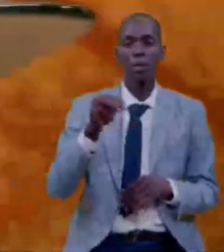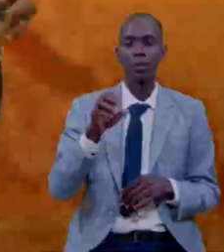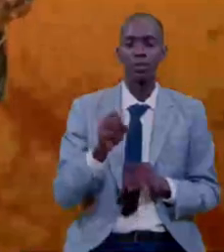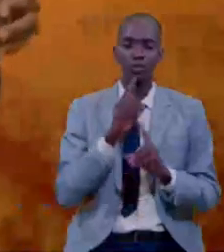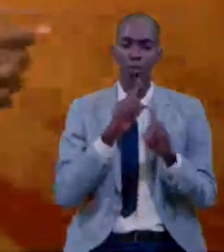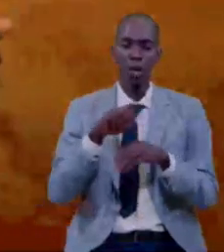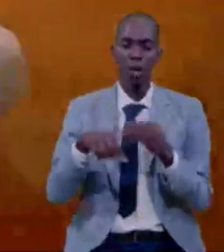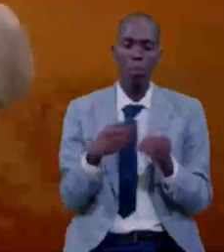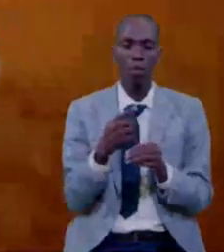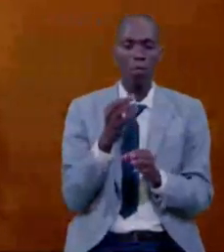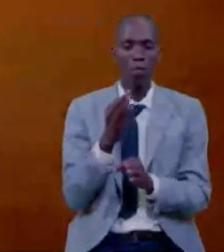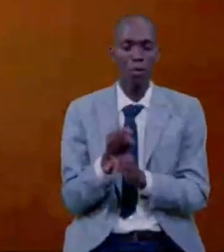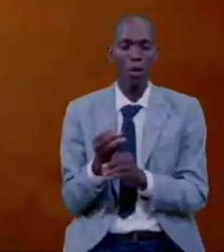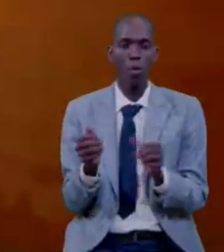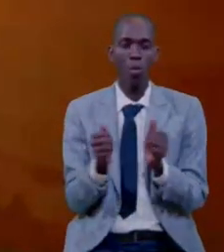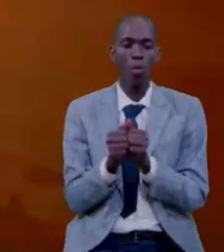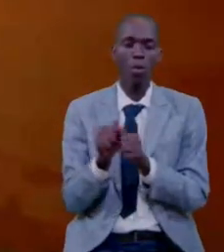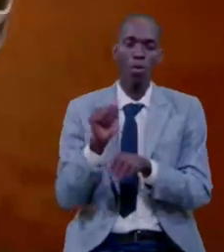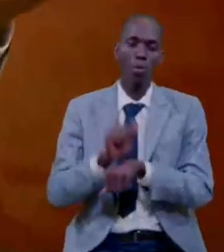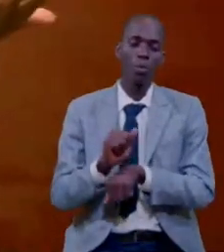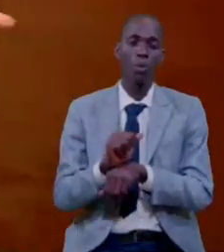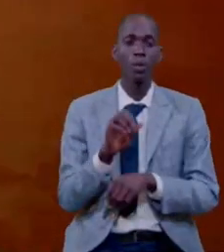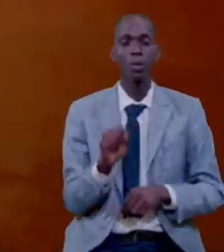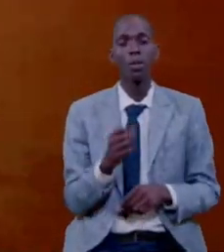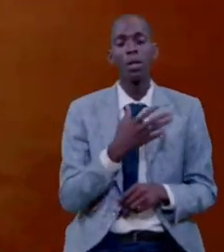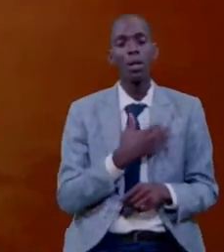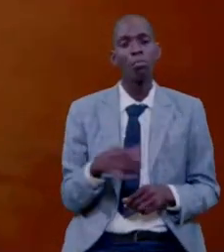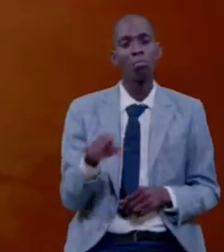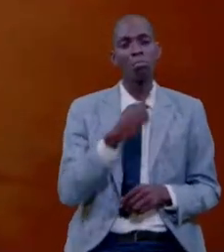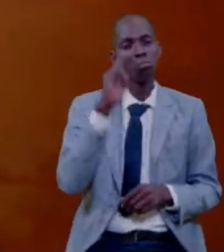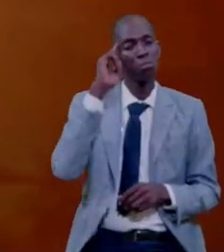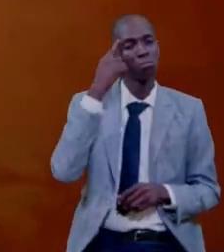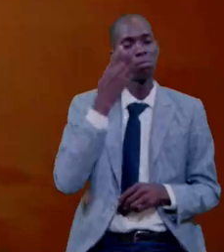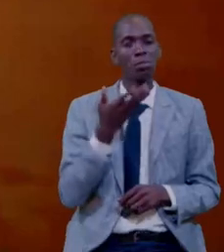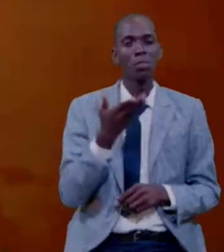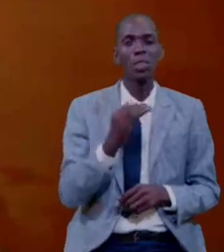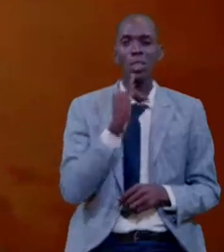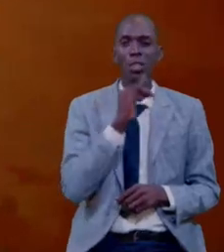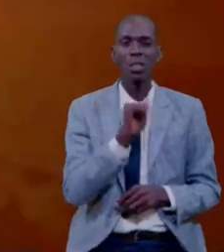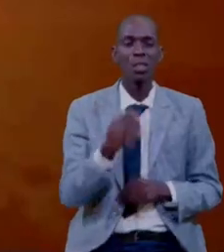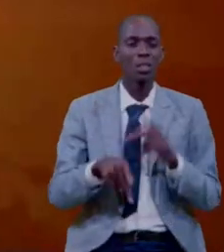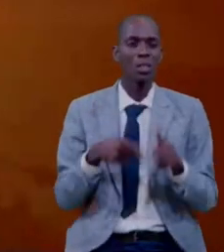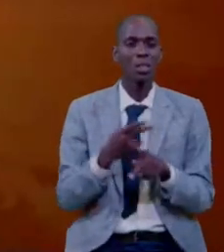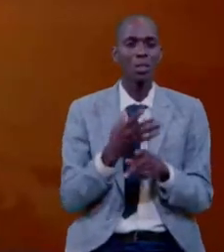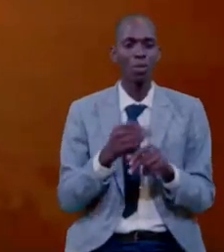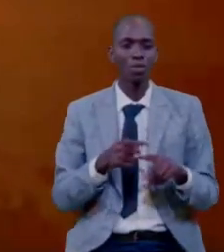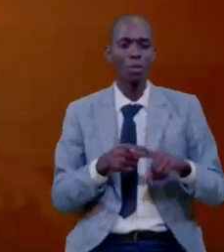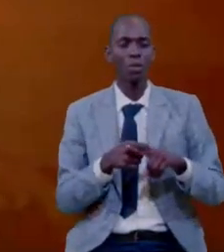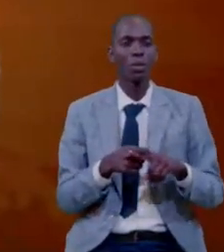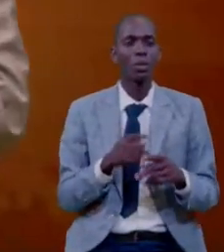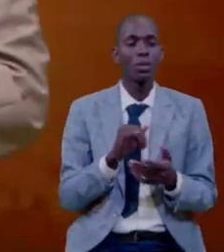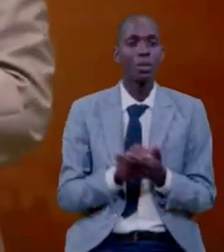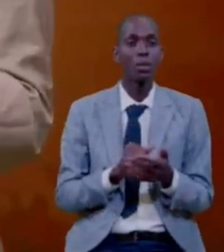foi avec les œuvres. Et il croyait qu'il y a une contradiction,